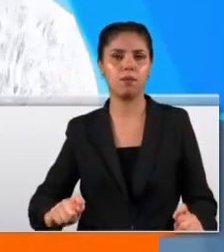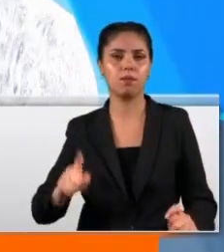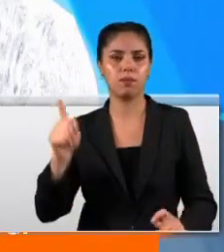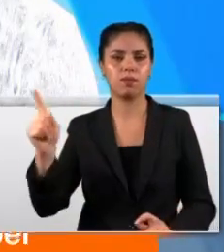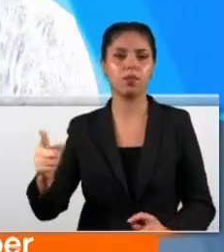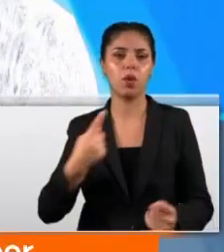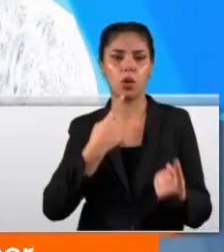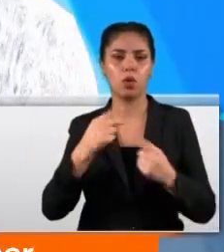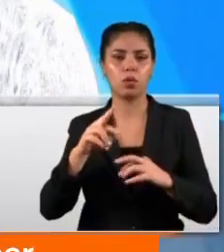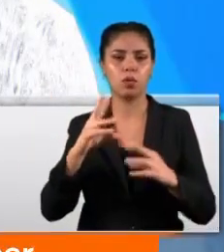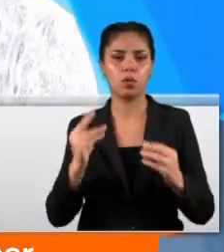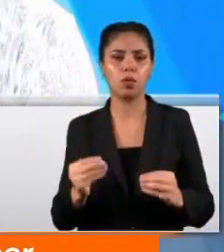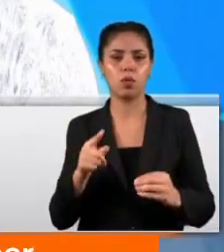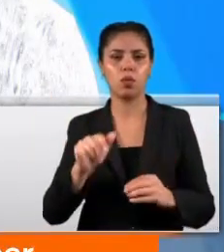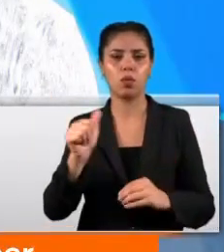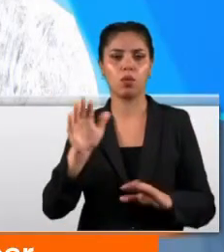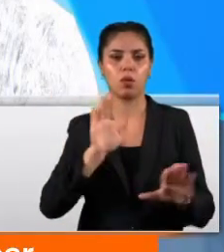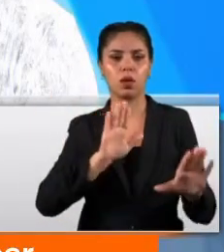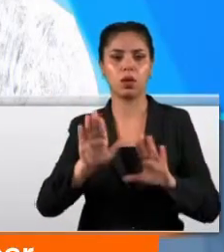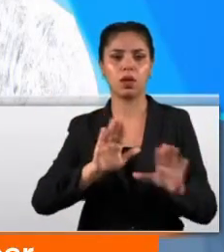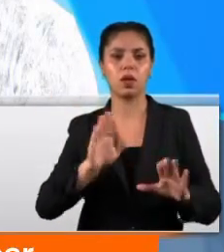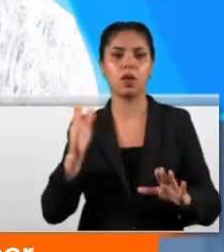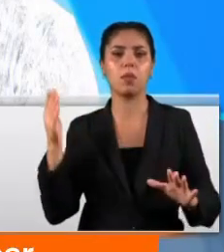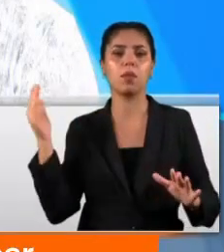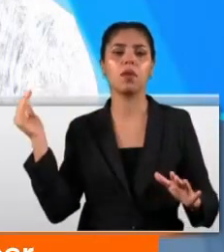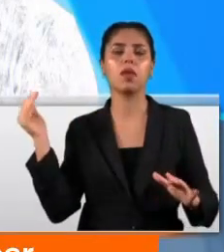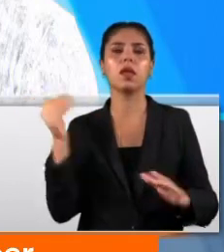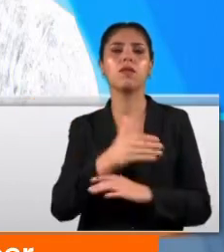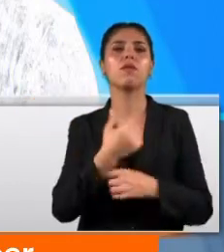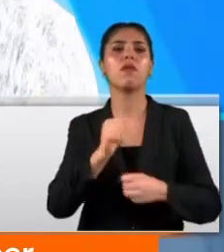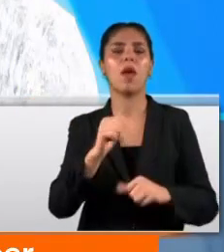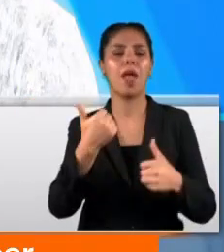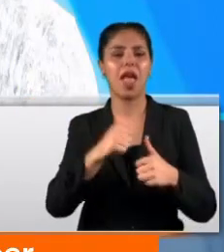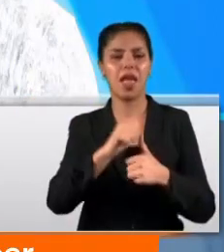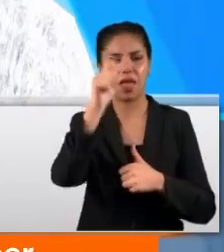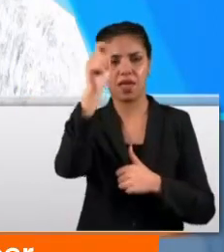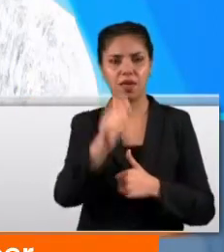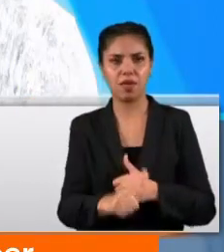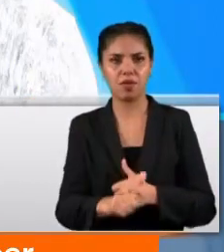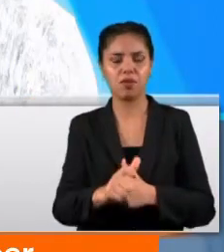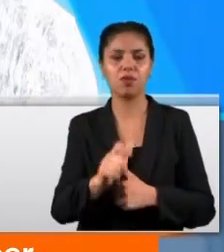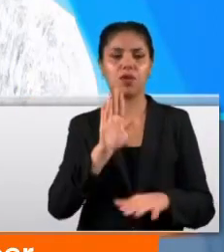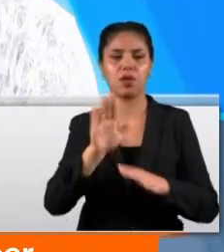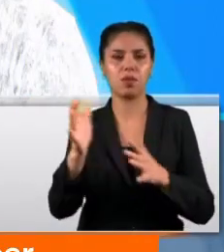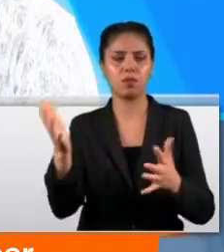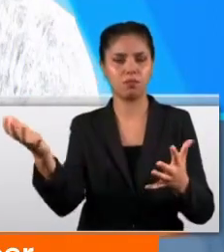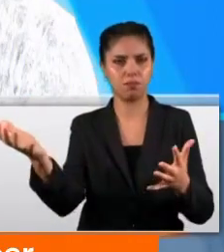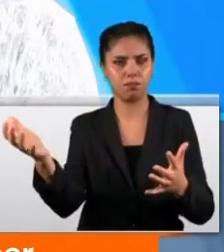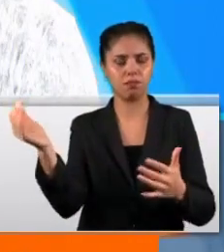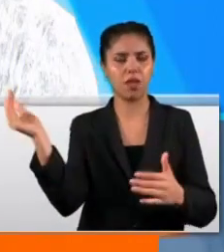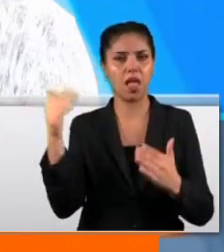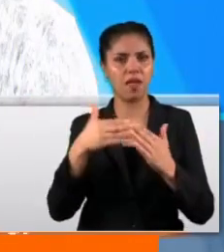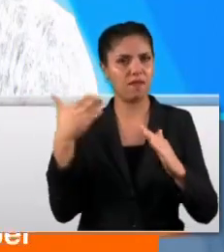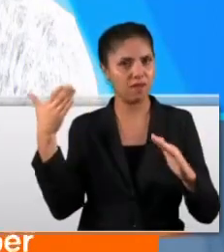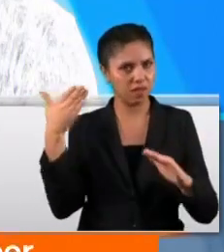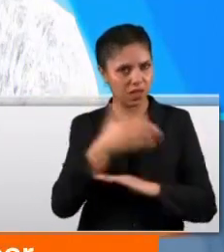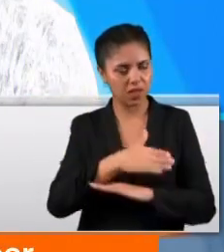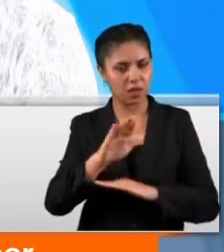gibi olmuş. O gün kapıdan içeri almadım dediği eşini gayet güzel kapıdan içeri almış.